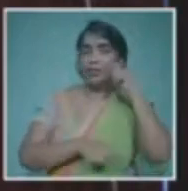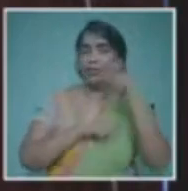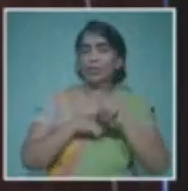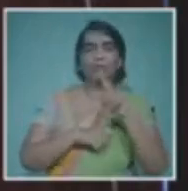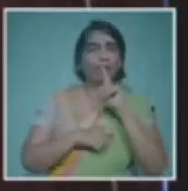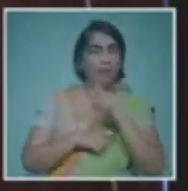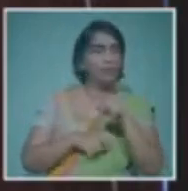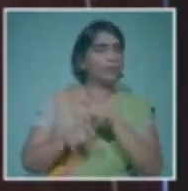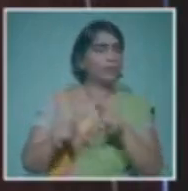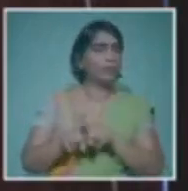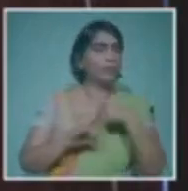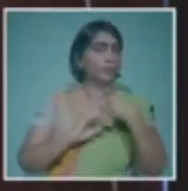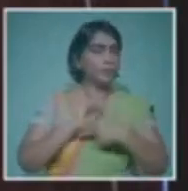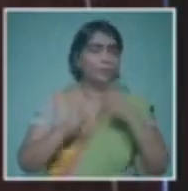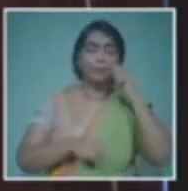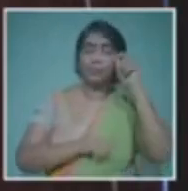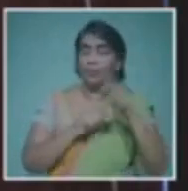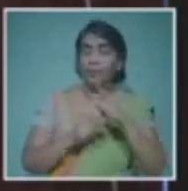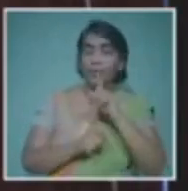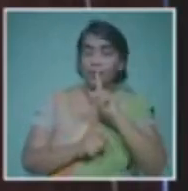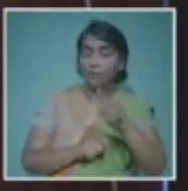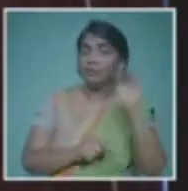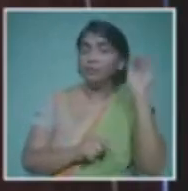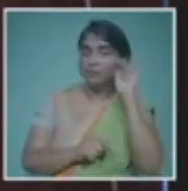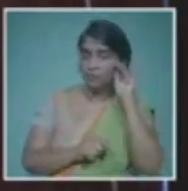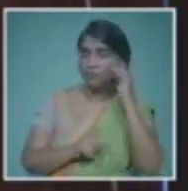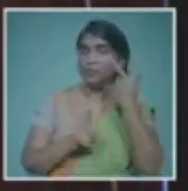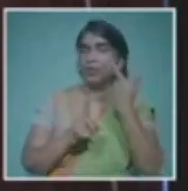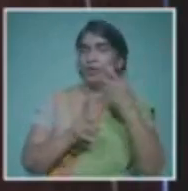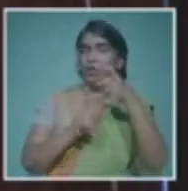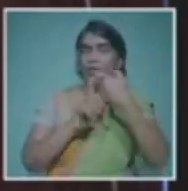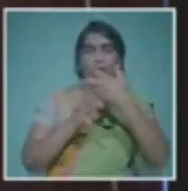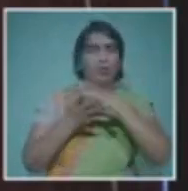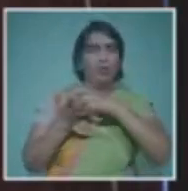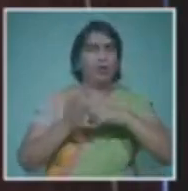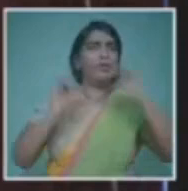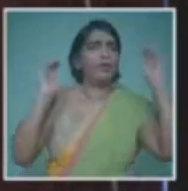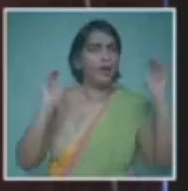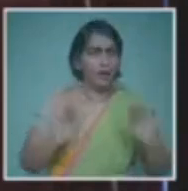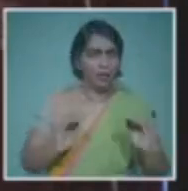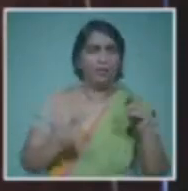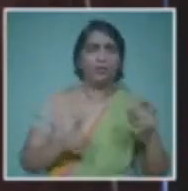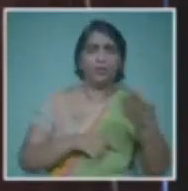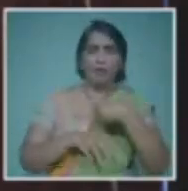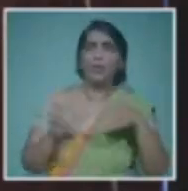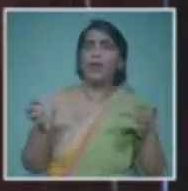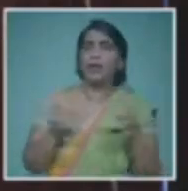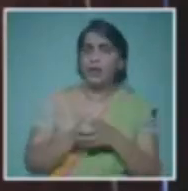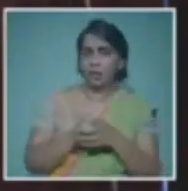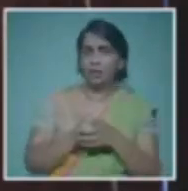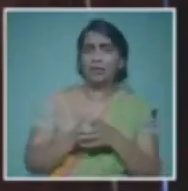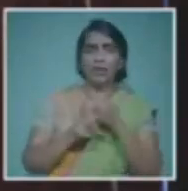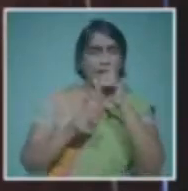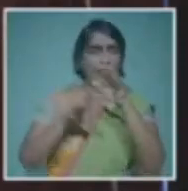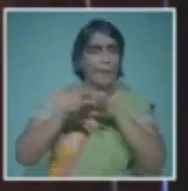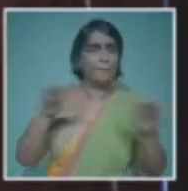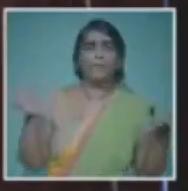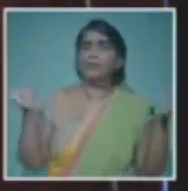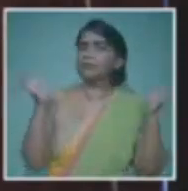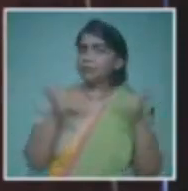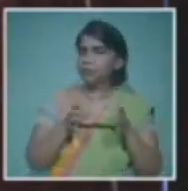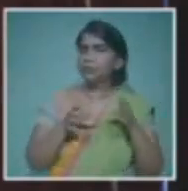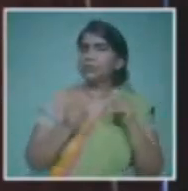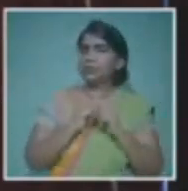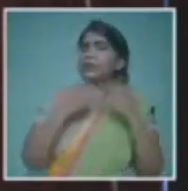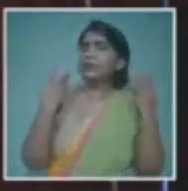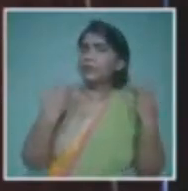කියන්නේ. ඒ නිසා රටේ මාජනතාවට අමු කන් දීලා තමයි කොට්ටාස අඩු කරන්න යන්නේ. ඉතින් කොට්ටාස අඩු කරන්න මේ සියලු පක්ෂ එකතු වෙලා එක මේසෙකට ඇවිල්ලා මේක